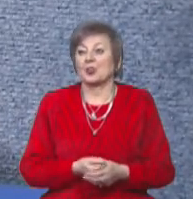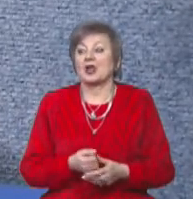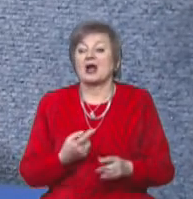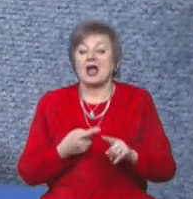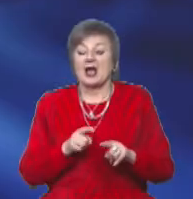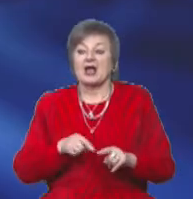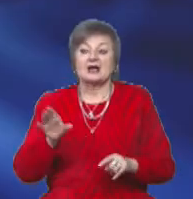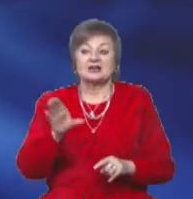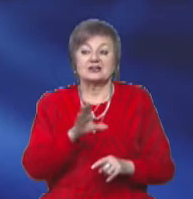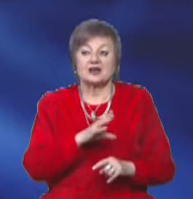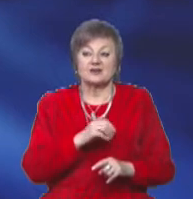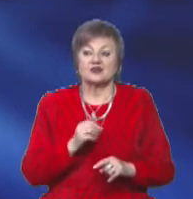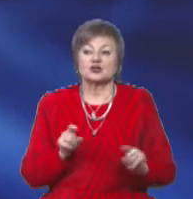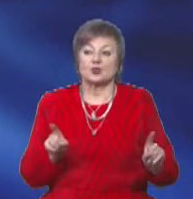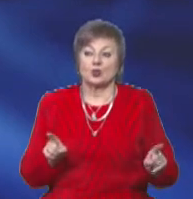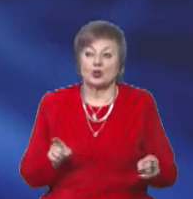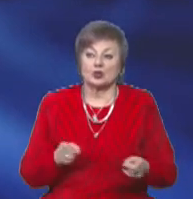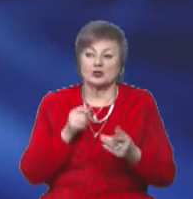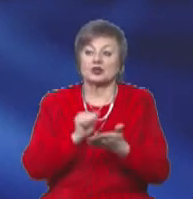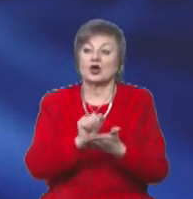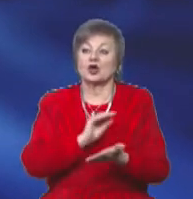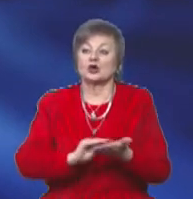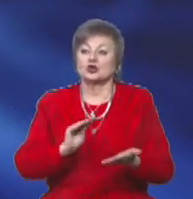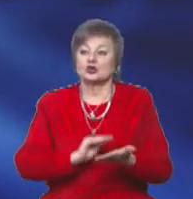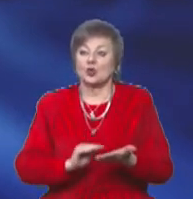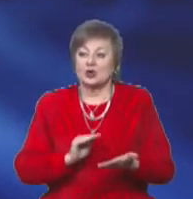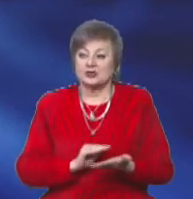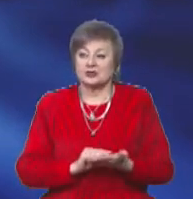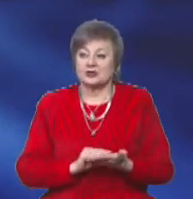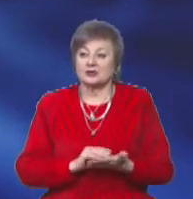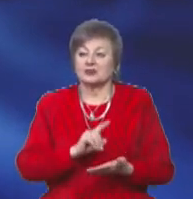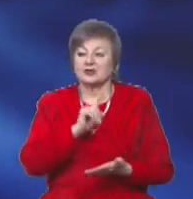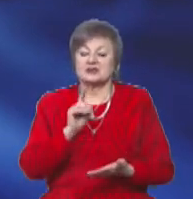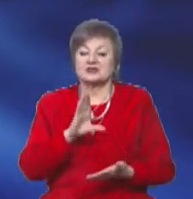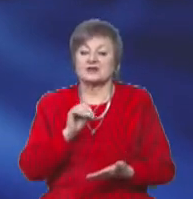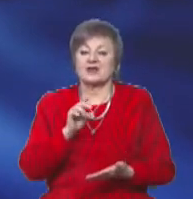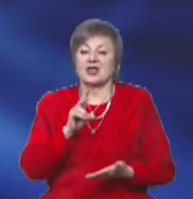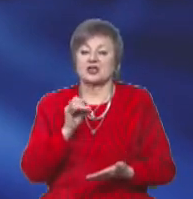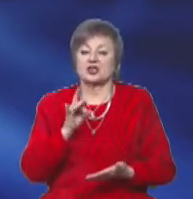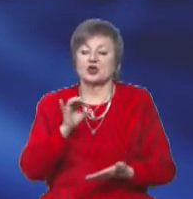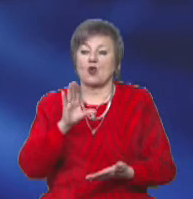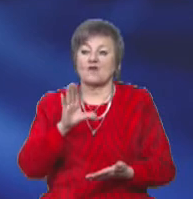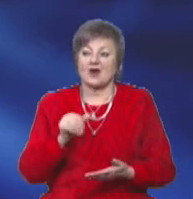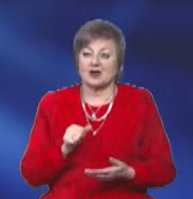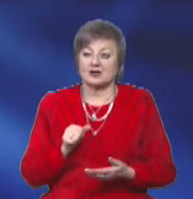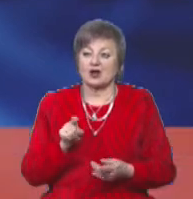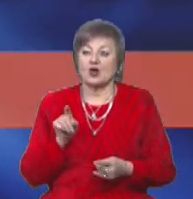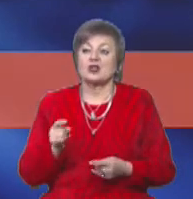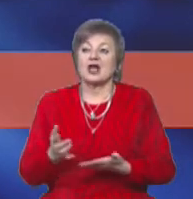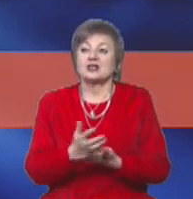все організувала журналістка, ваша колега Ольга Звонарьова. Вона